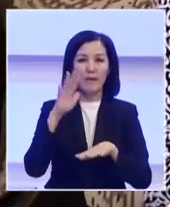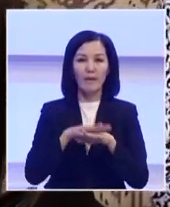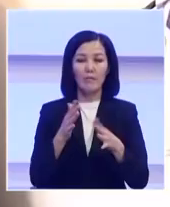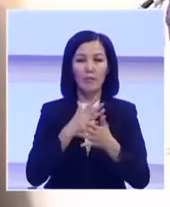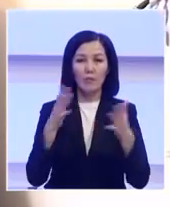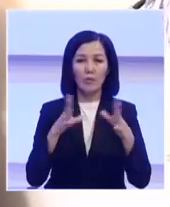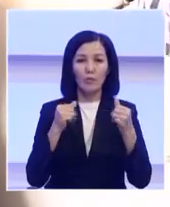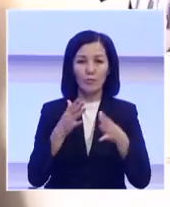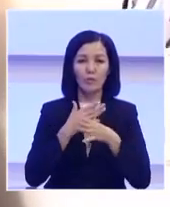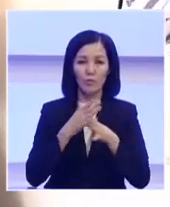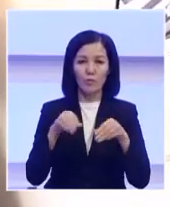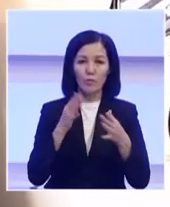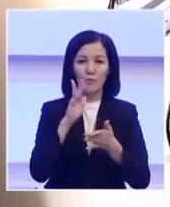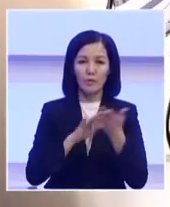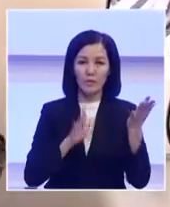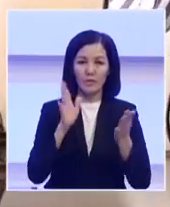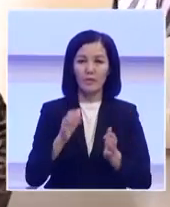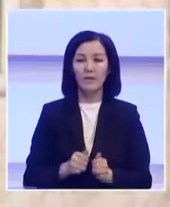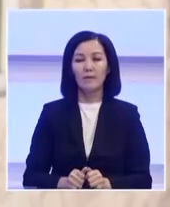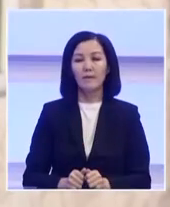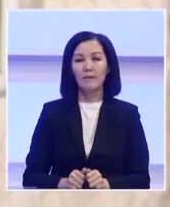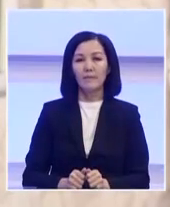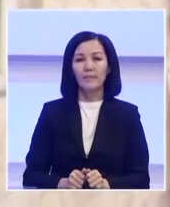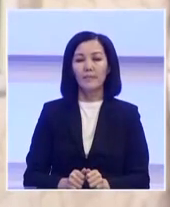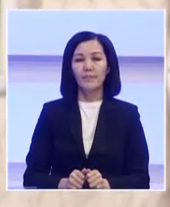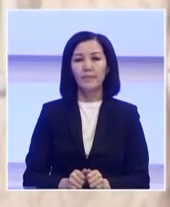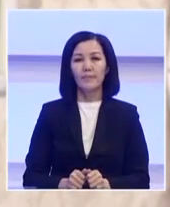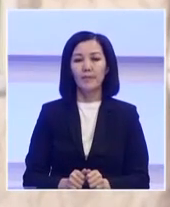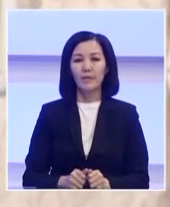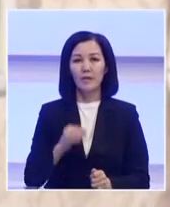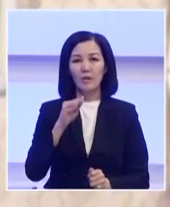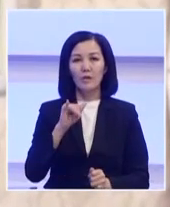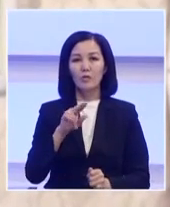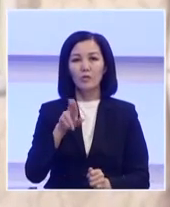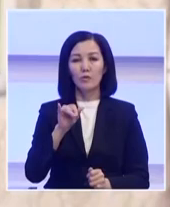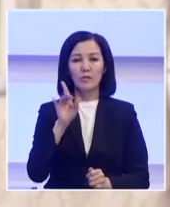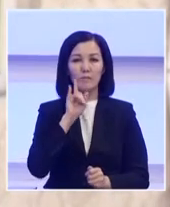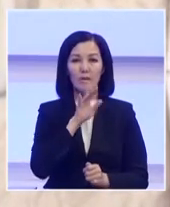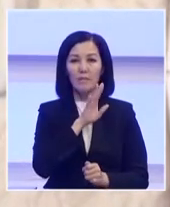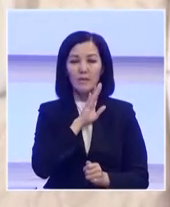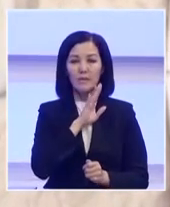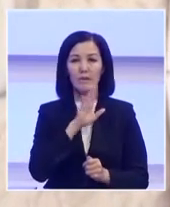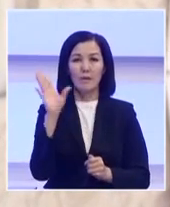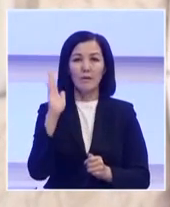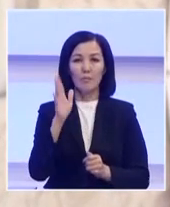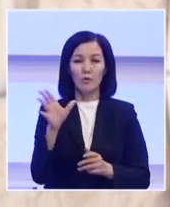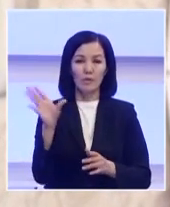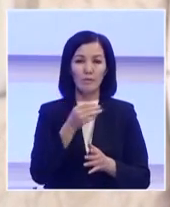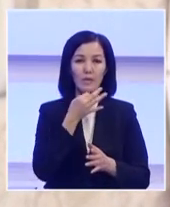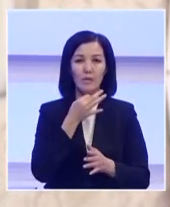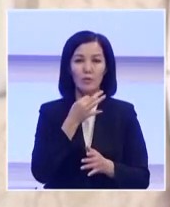барынша қолдау көрсетеміз деп уәде берді. Енді осы Жұлдыз ханымыз болашақта бәрі дұрыс болады деп ойлаймын.